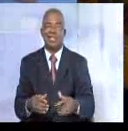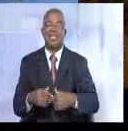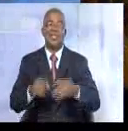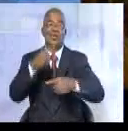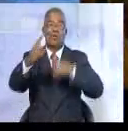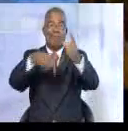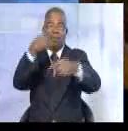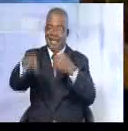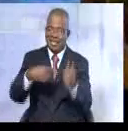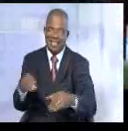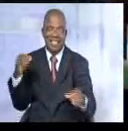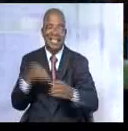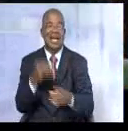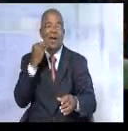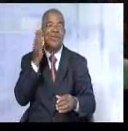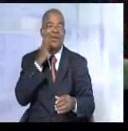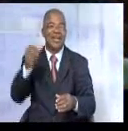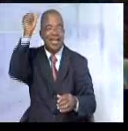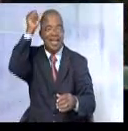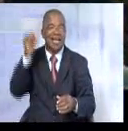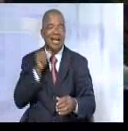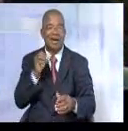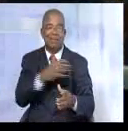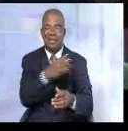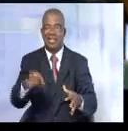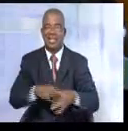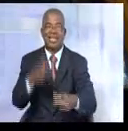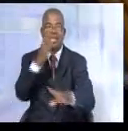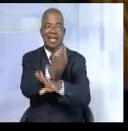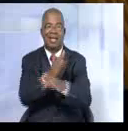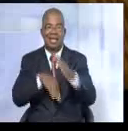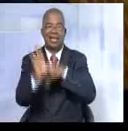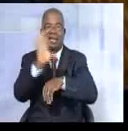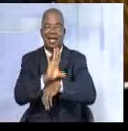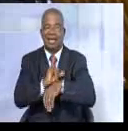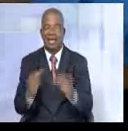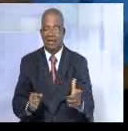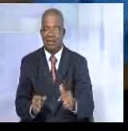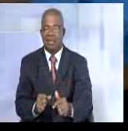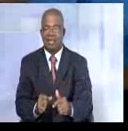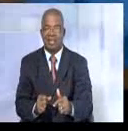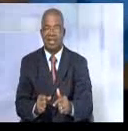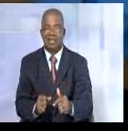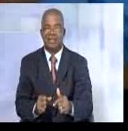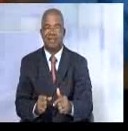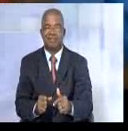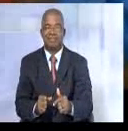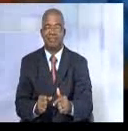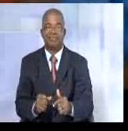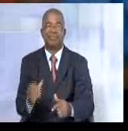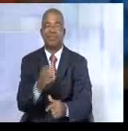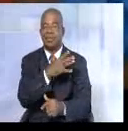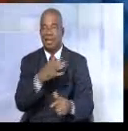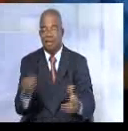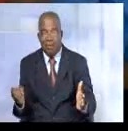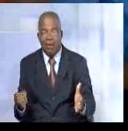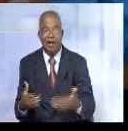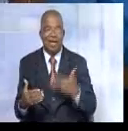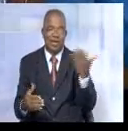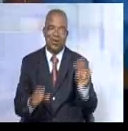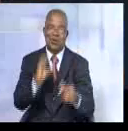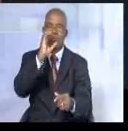dans un esprit de famille. Ils occupent le salon de l'ambassadeur de la République fédérale d'Allemagne à Abidjan. Entre quelques verres